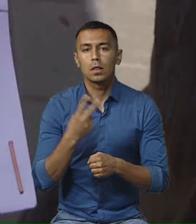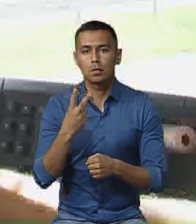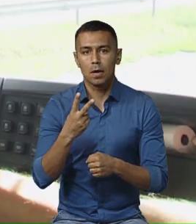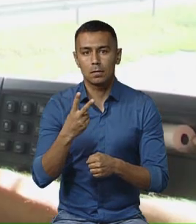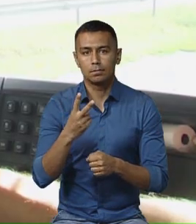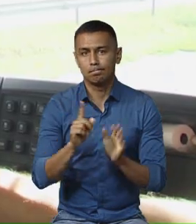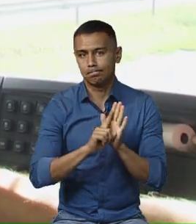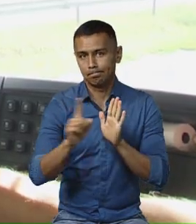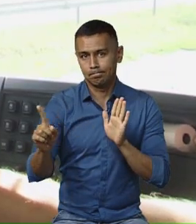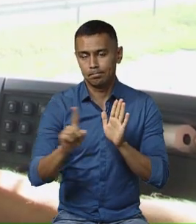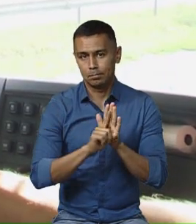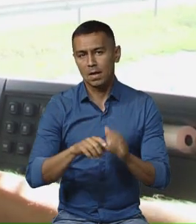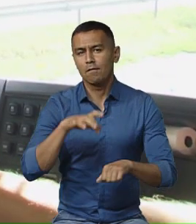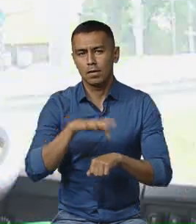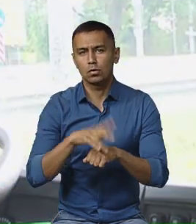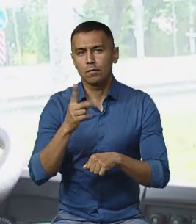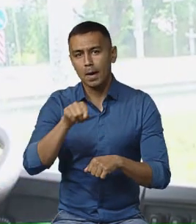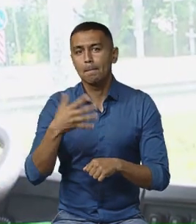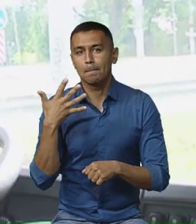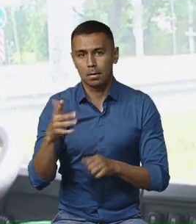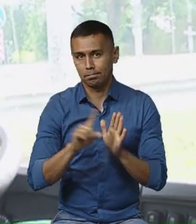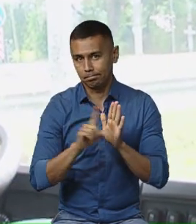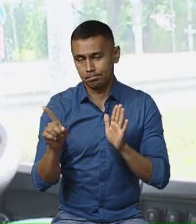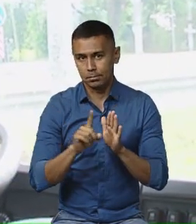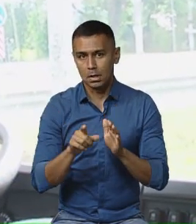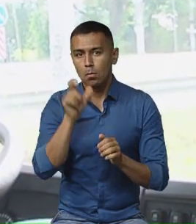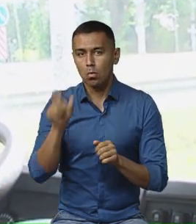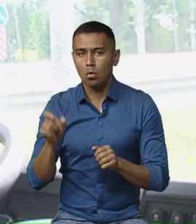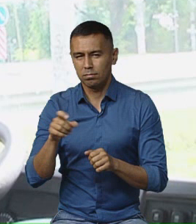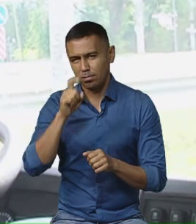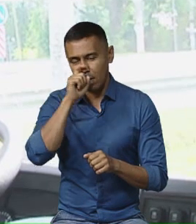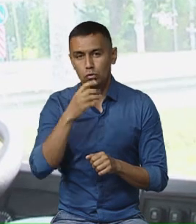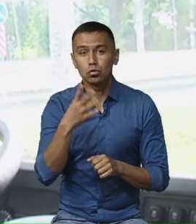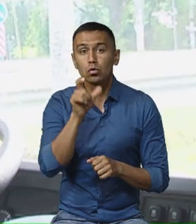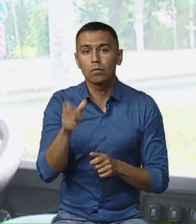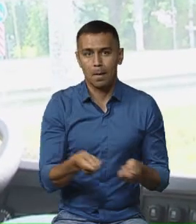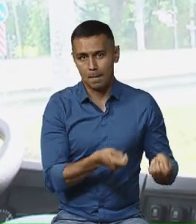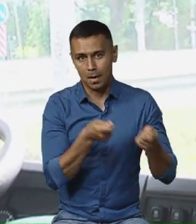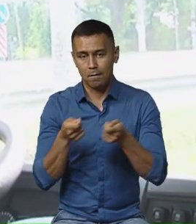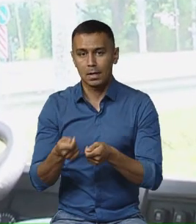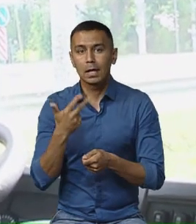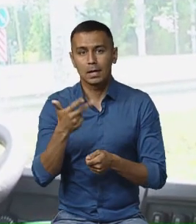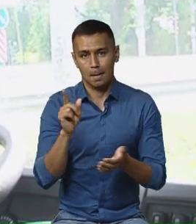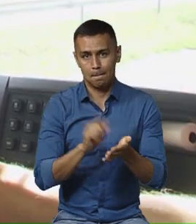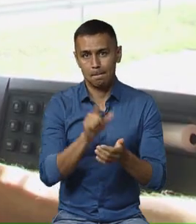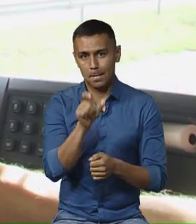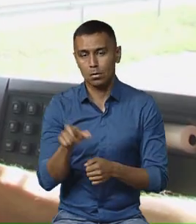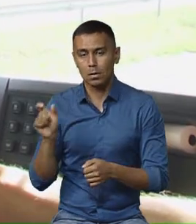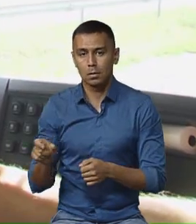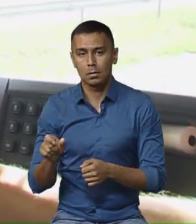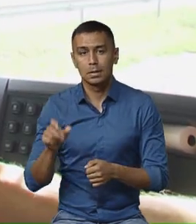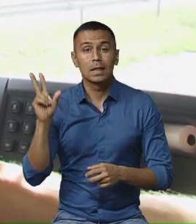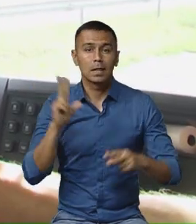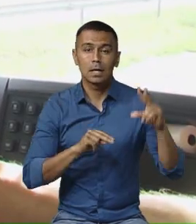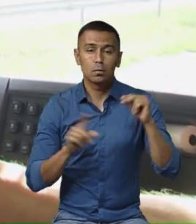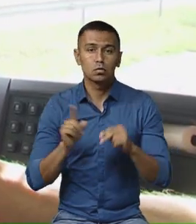обороти, практично 2,5. Пасажиропотік поганий, 4 чоловіки перевезено і 3 пенсіонери. Надіємось,